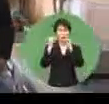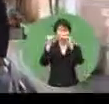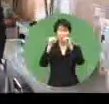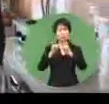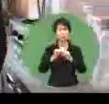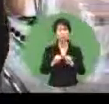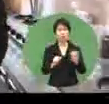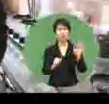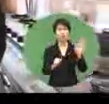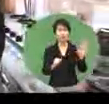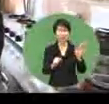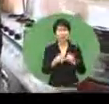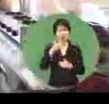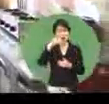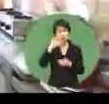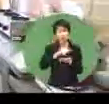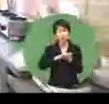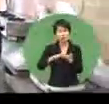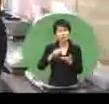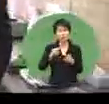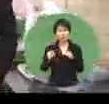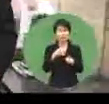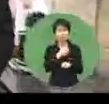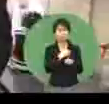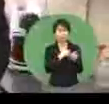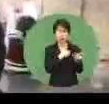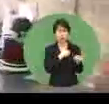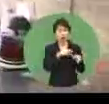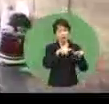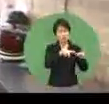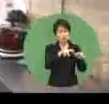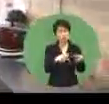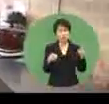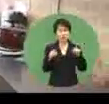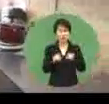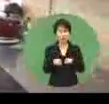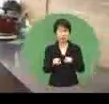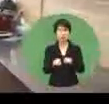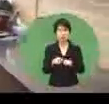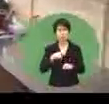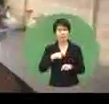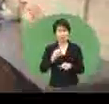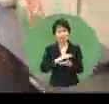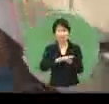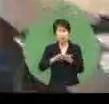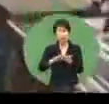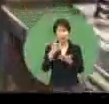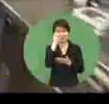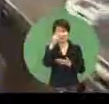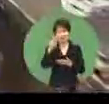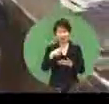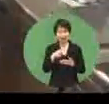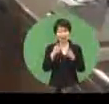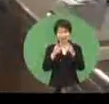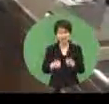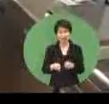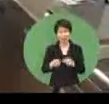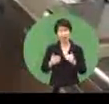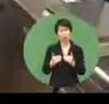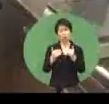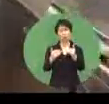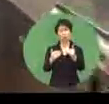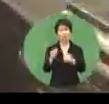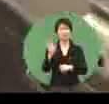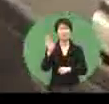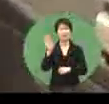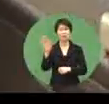て、食品衛生指導員は行政と連携し自主衛生管理体制を推進しています。